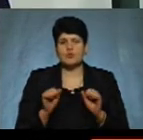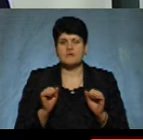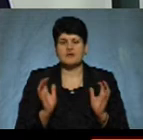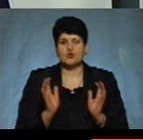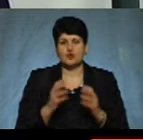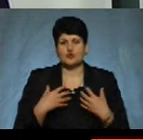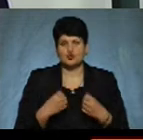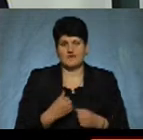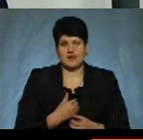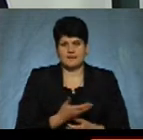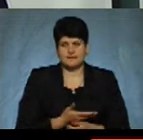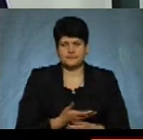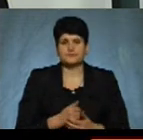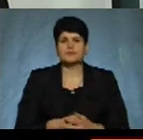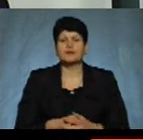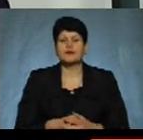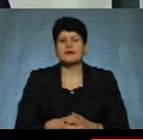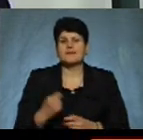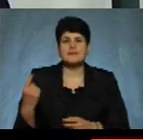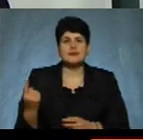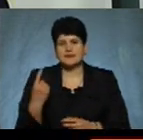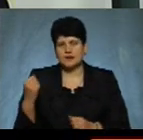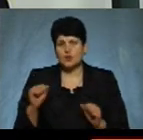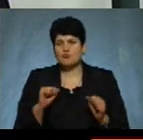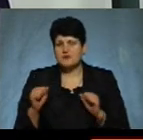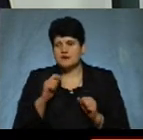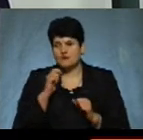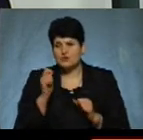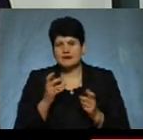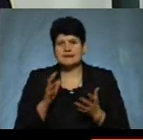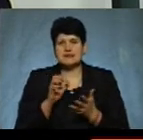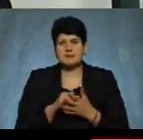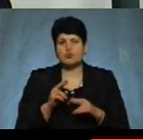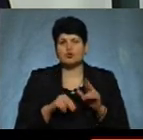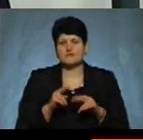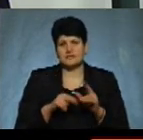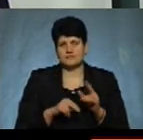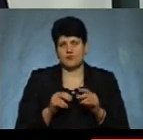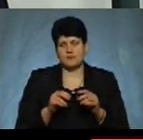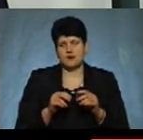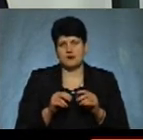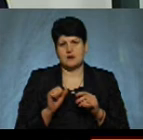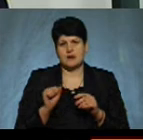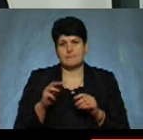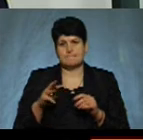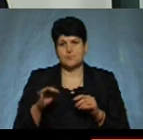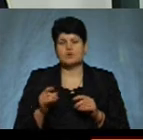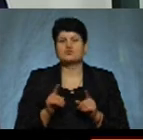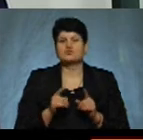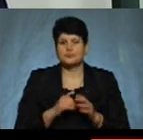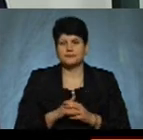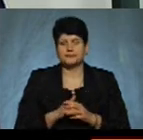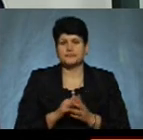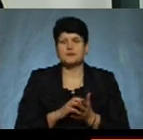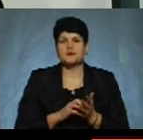я. Тобто, напевно, що єдине управління в Україні, де займається будівництвом амбулаторій. З якої причини? З